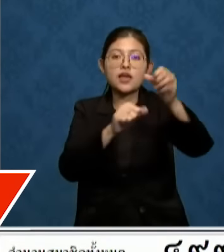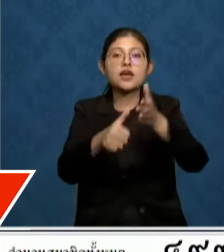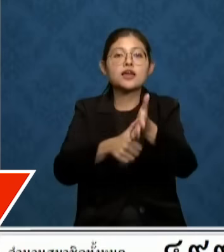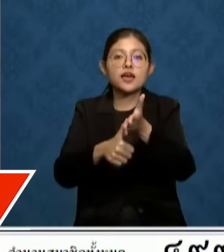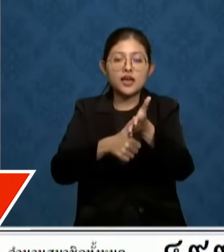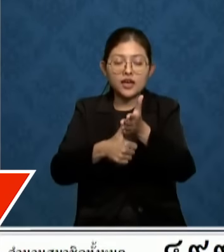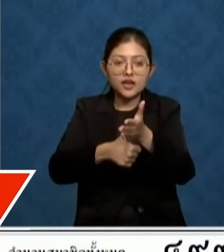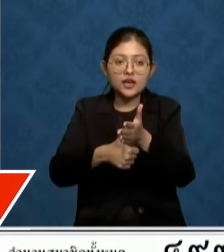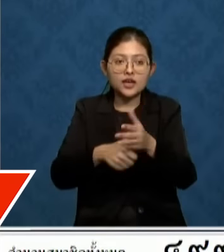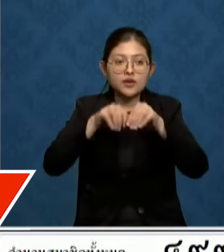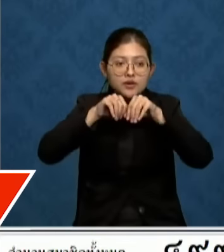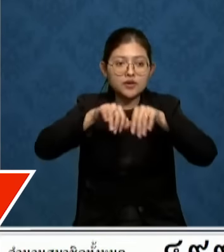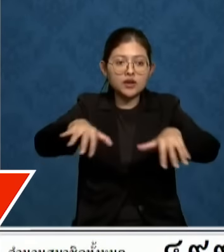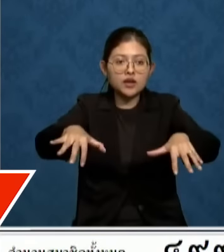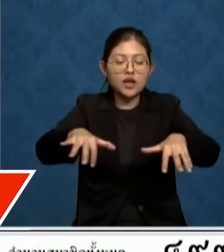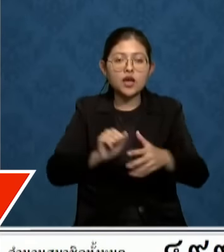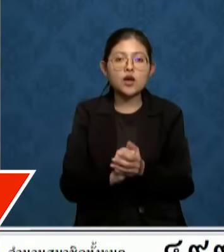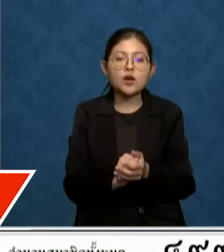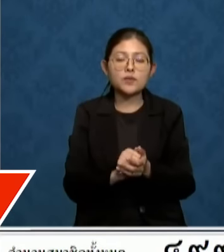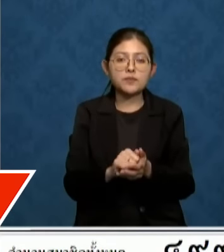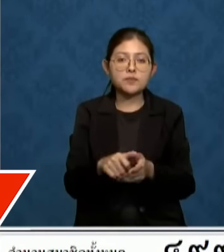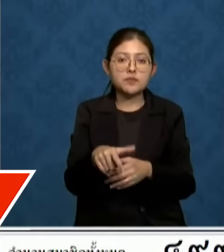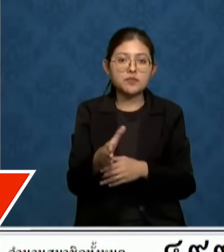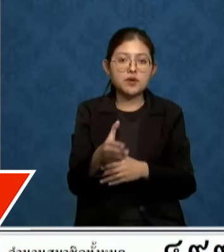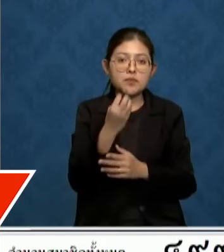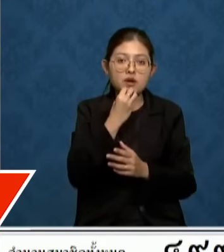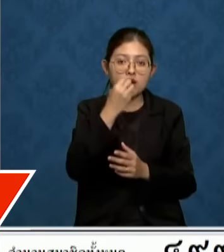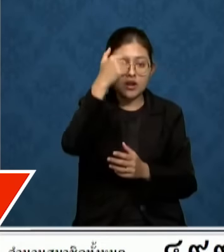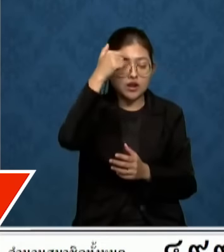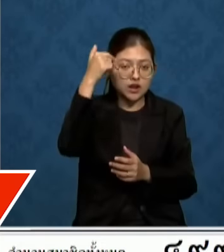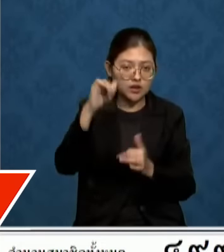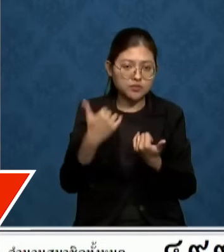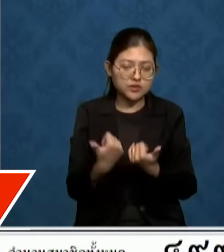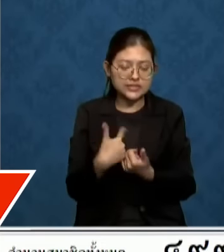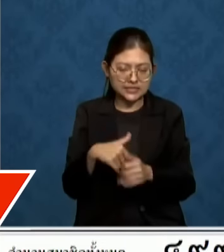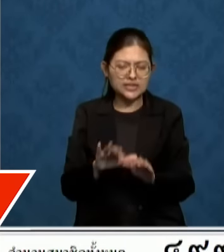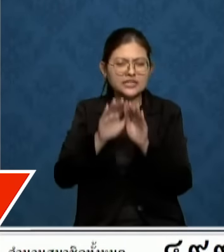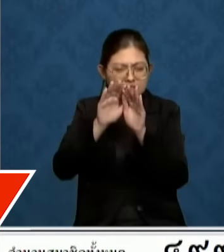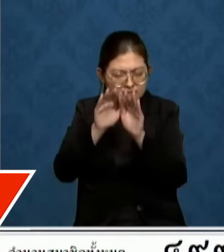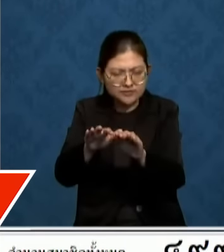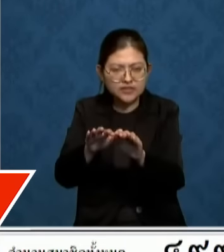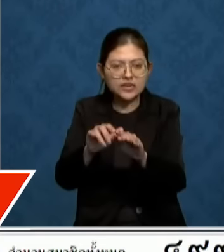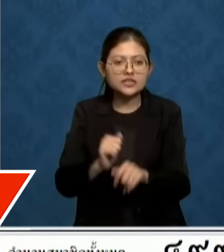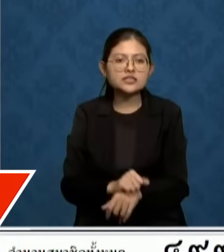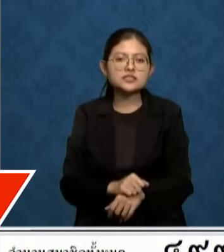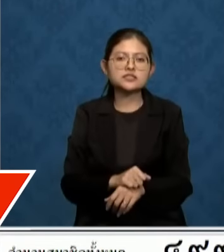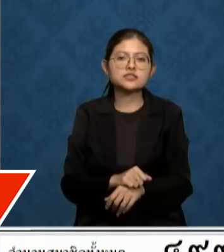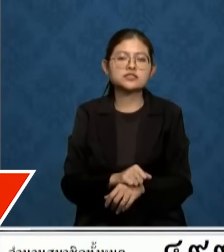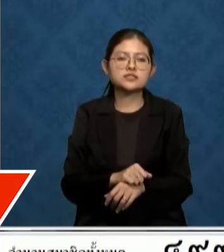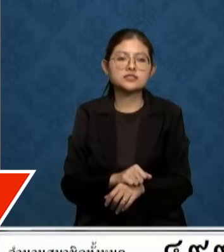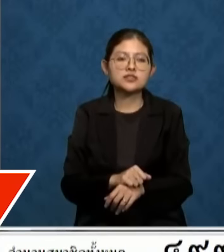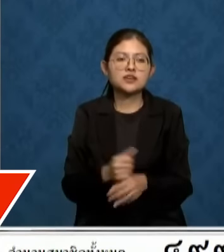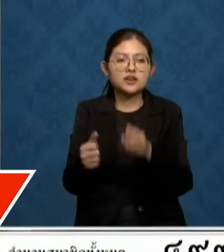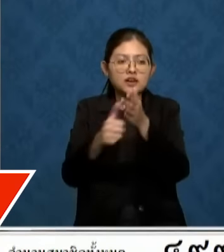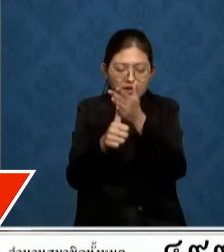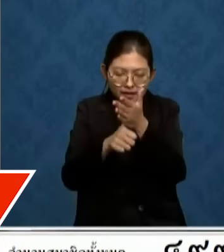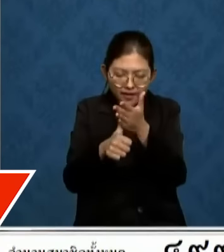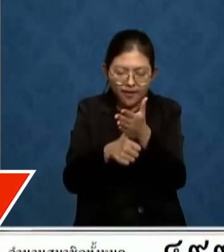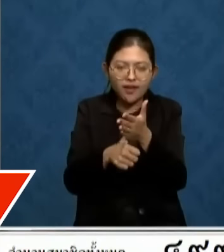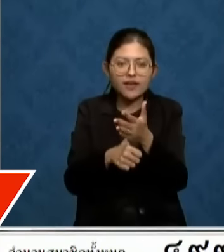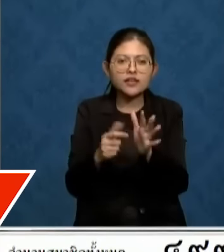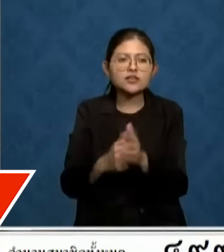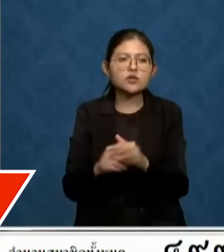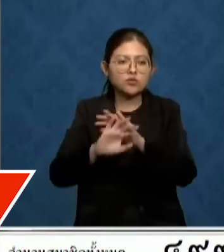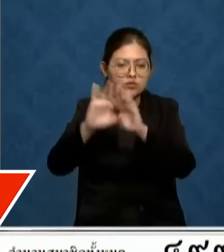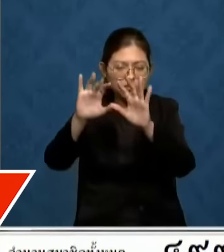ปัญหาแพร่ระบาดของปลาหมอคางดำผมอยากจะย้ำนะครับยาเม็ดเดียวครับแก้ทุกโรคไม่ได้นะครับเลิก